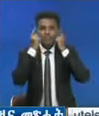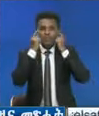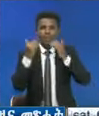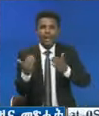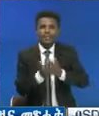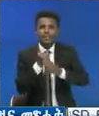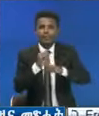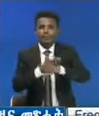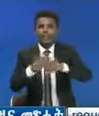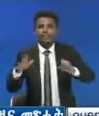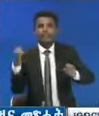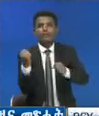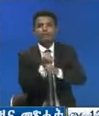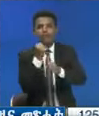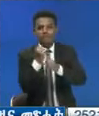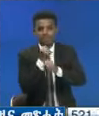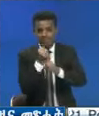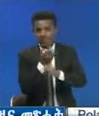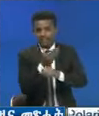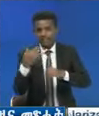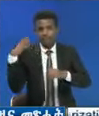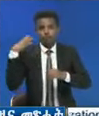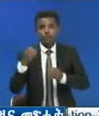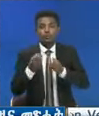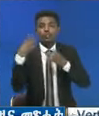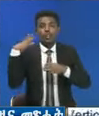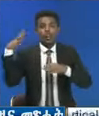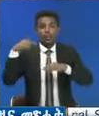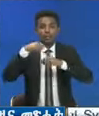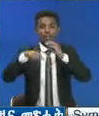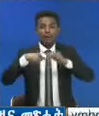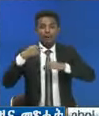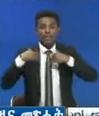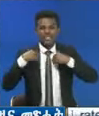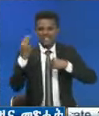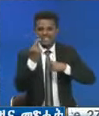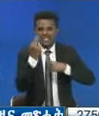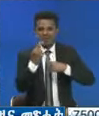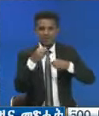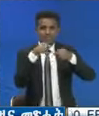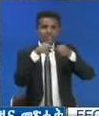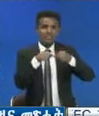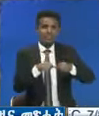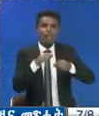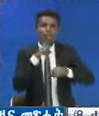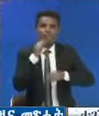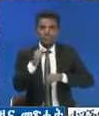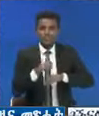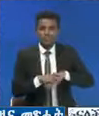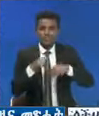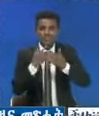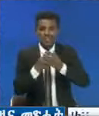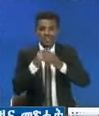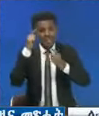መሬት የመፍጠር ስራ ነው እየሰሩ ያሉት። ተራራ ብዙ ተራራ አለ በየአካባቢያችን ከጥቅም የማንሰት የማናገኝበት ሷርቆ አሳቢና